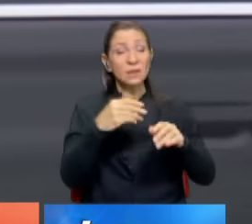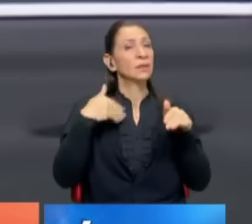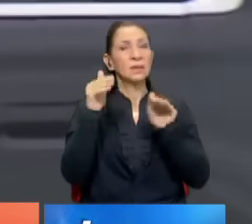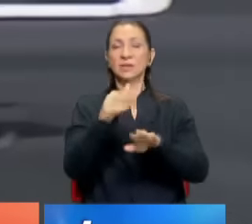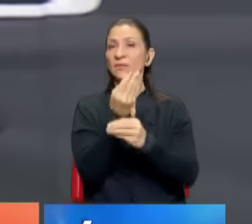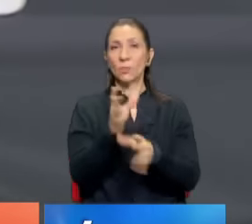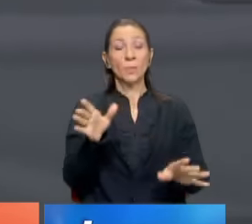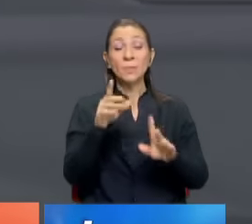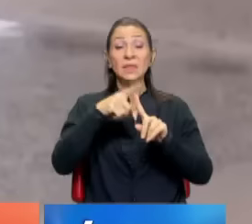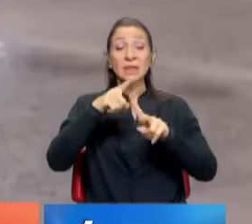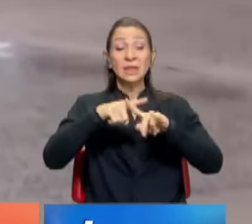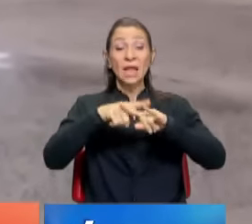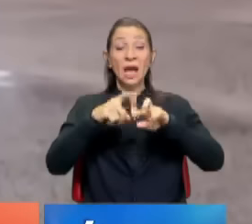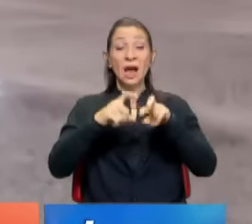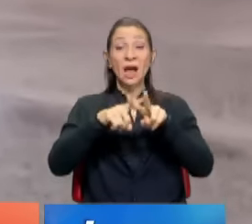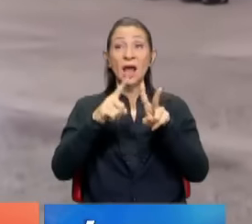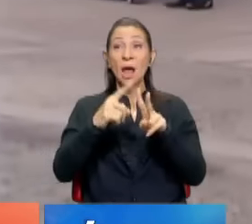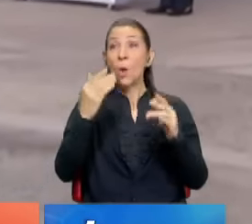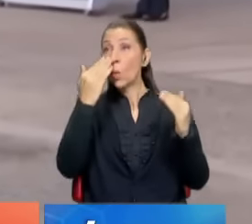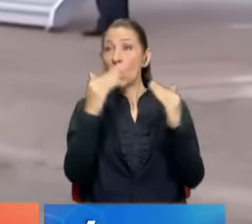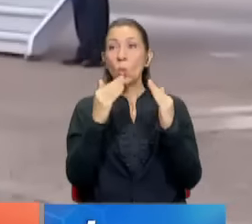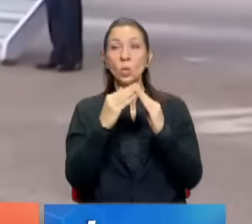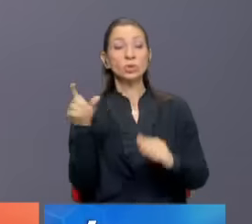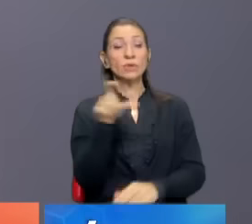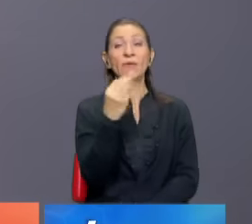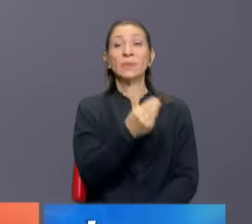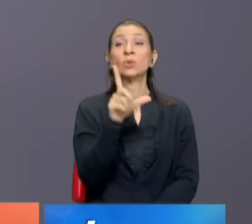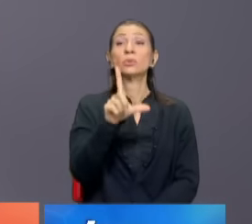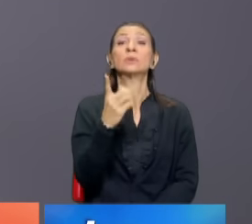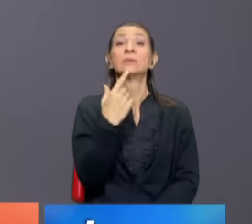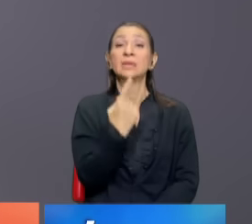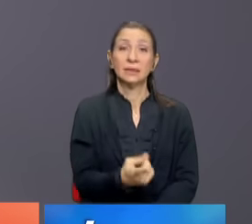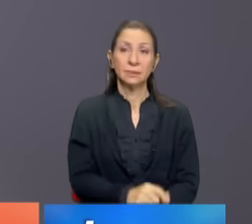İsrail'in Tahran'a orantılı karşılık vermesi gerektiğini açıkladı.